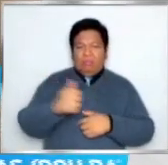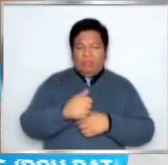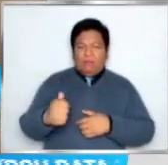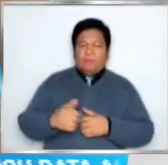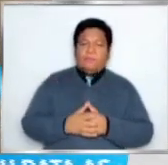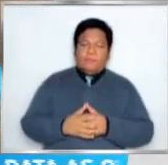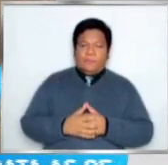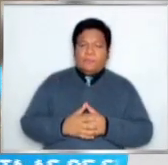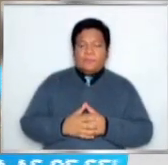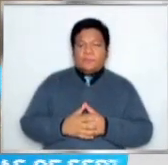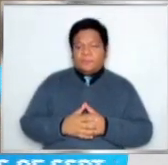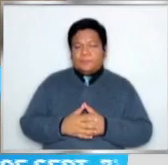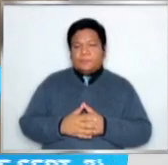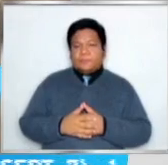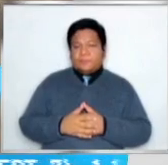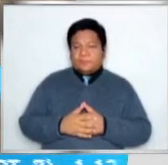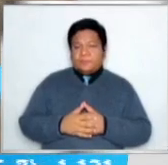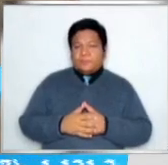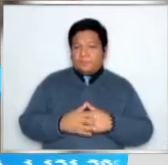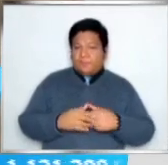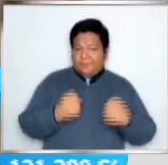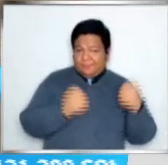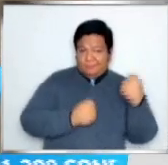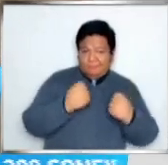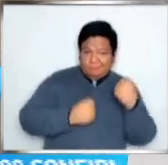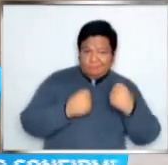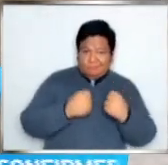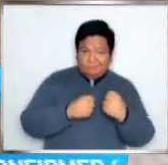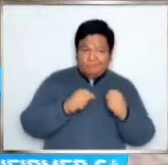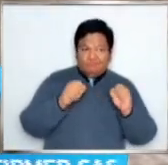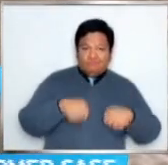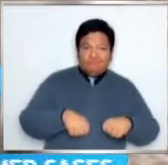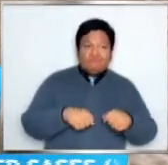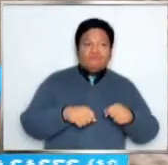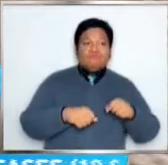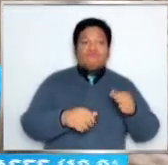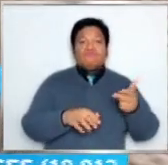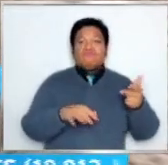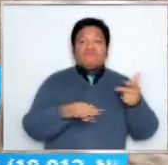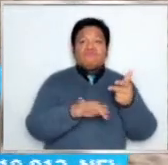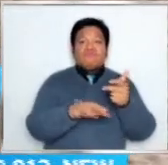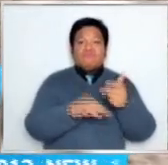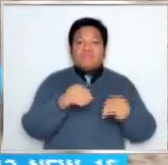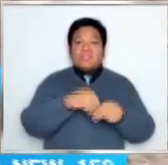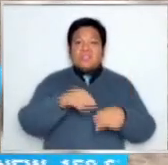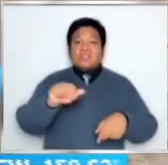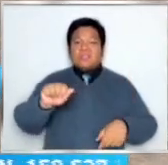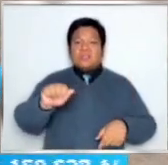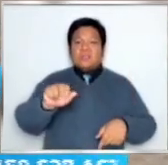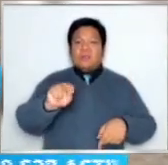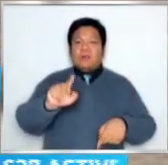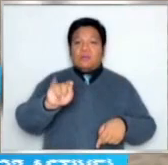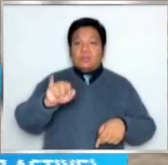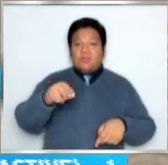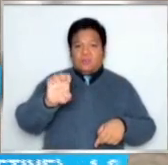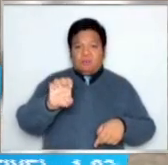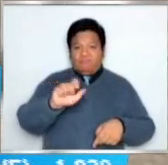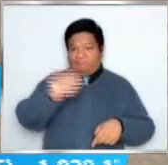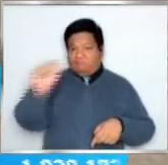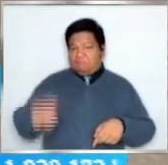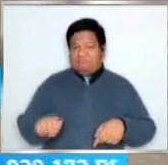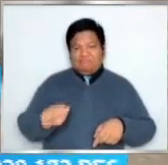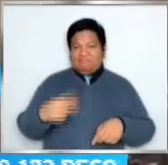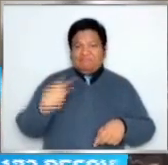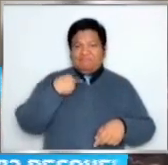Wala na rin makadaang motorista sa ilang kalsada sa Bugasong sa Antique. Hanggang tuhod kasi ang bahang nagpalubog na rin sa